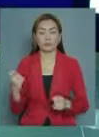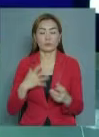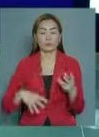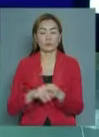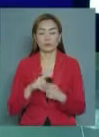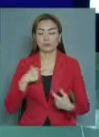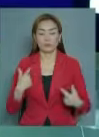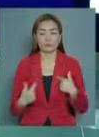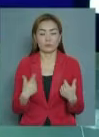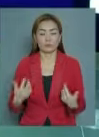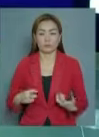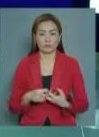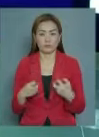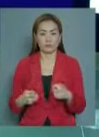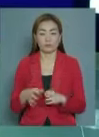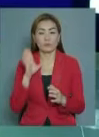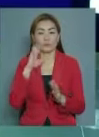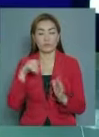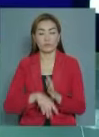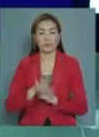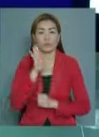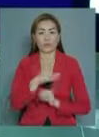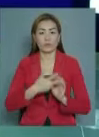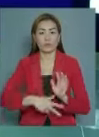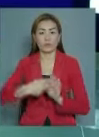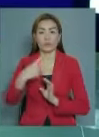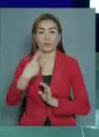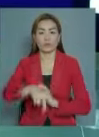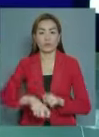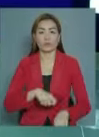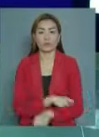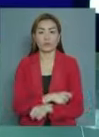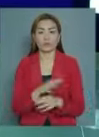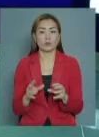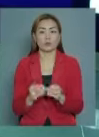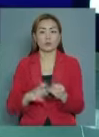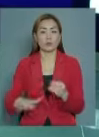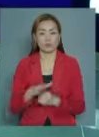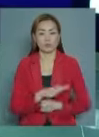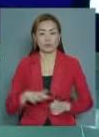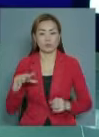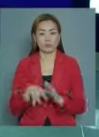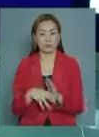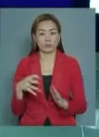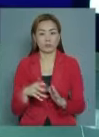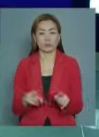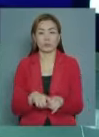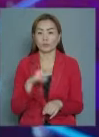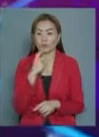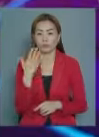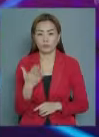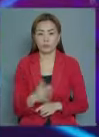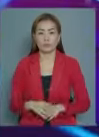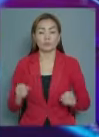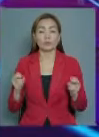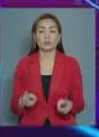үшін үлкен күшке түсуде. Жерасты су көздері 80-120 метр тереңнен шығатын аудан үшін құдық қазып алуда оңай емес.